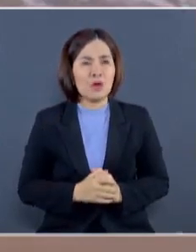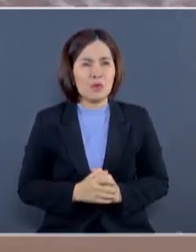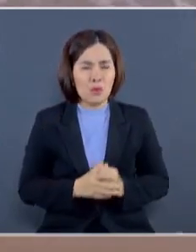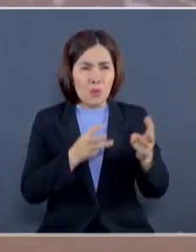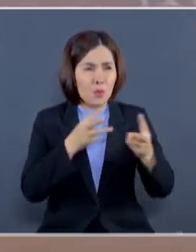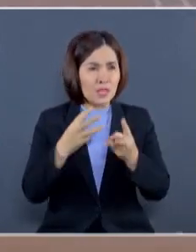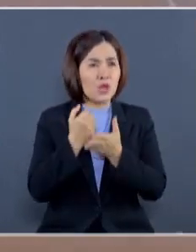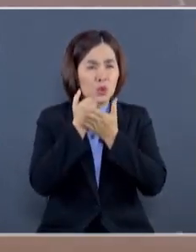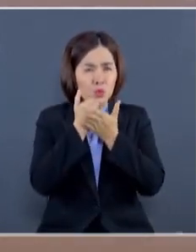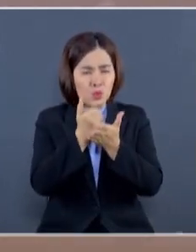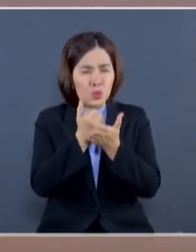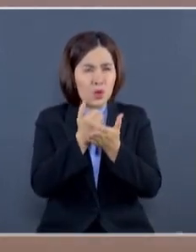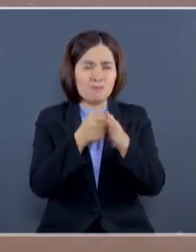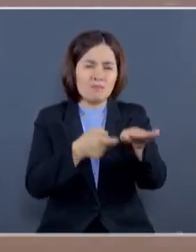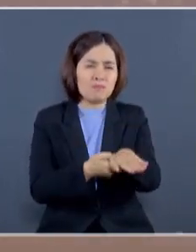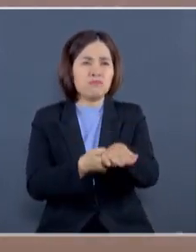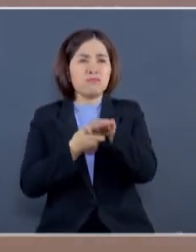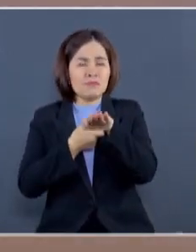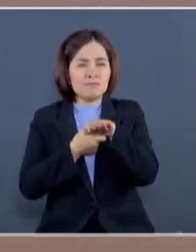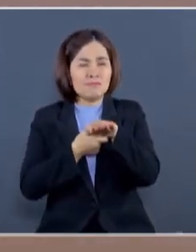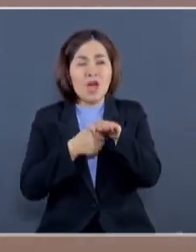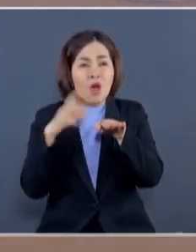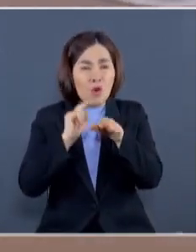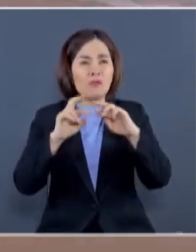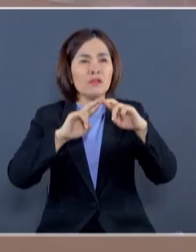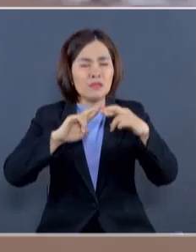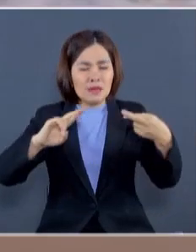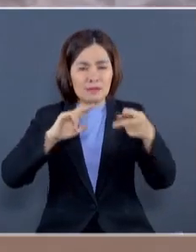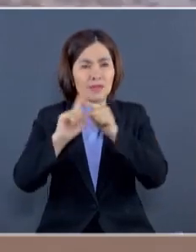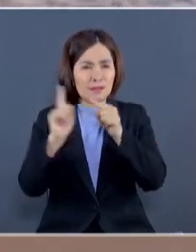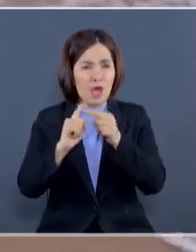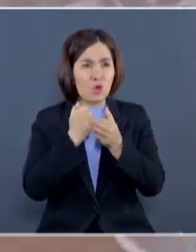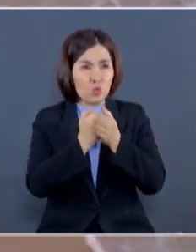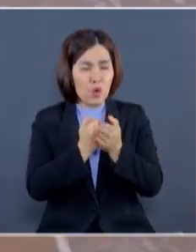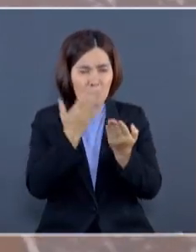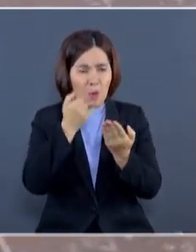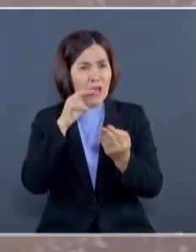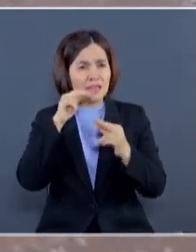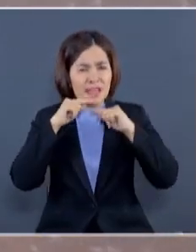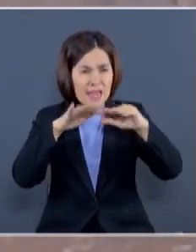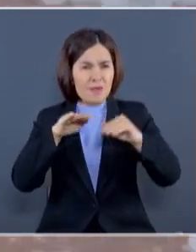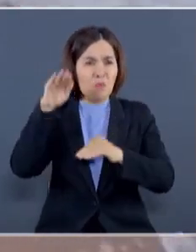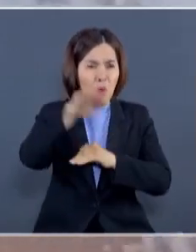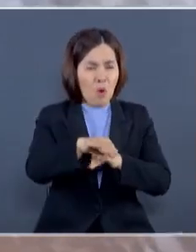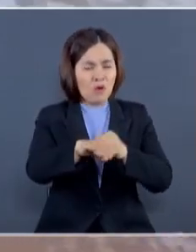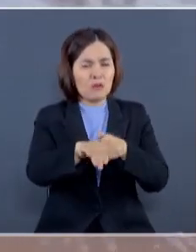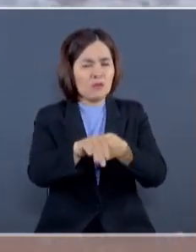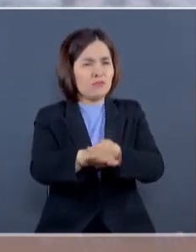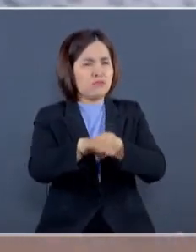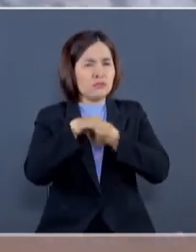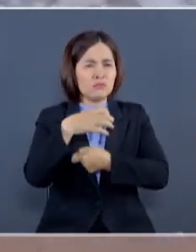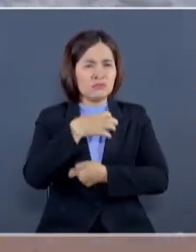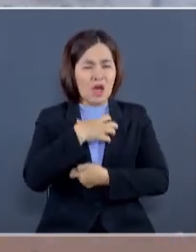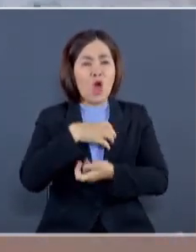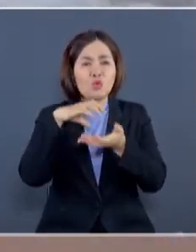ต้องช่วยกันชาวบ้านที่เห็นเนี่ยก็พยายามอ่าเอาเชือกเนี่ยนะคะมาลากรถขึ้นจากน้ำแบบนี้เคราะดีนะช่วง